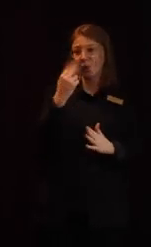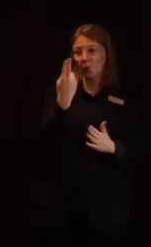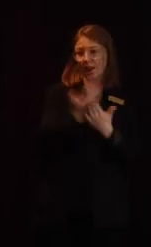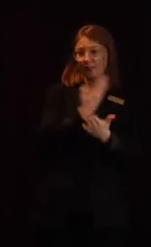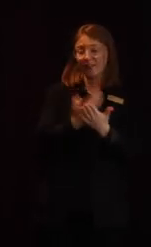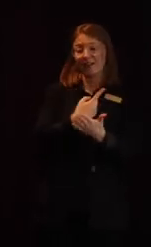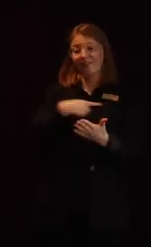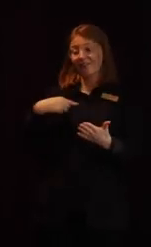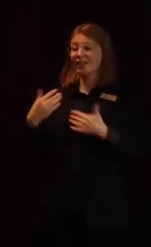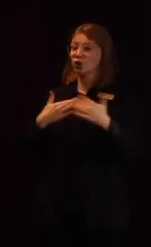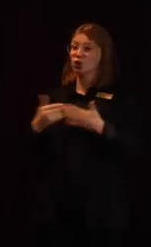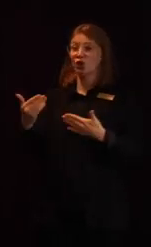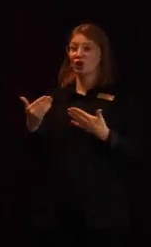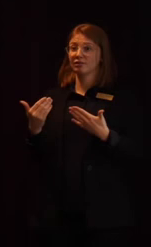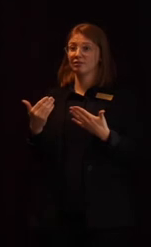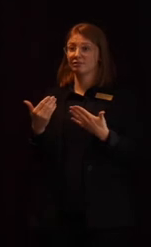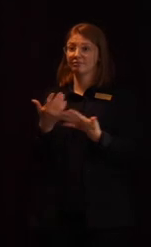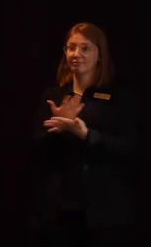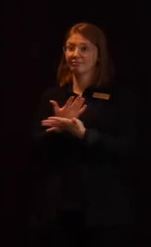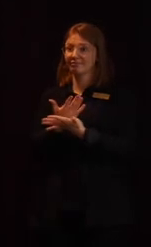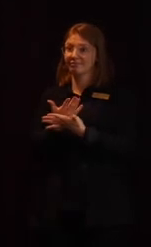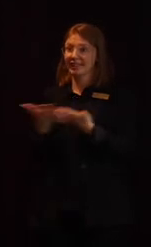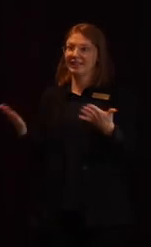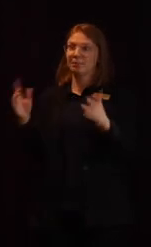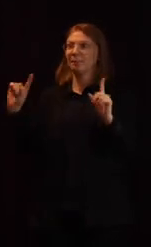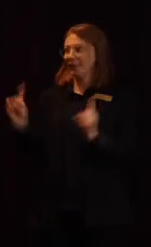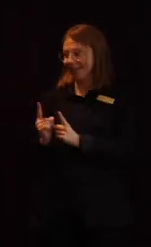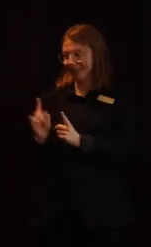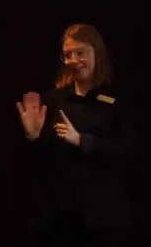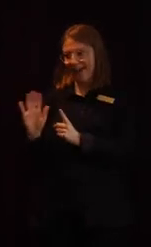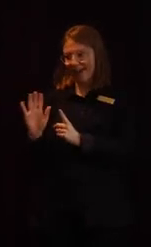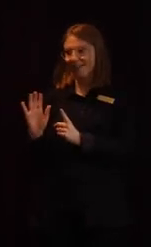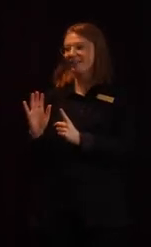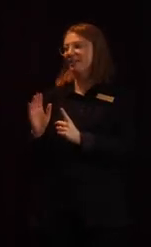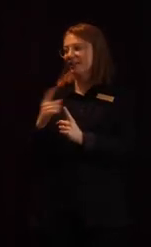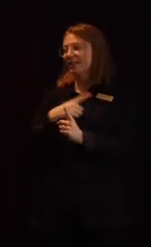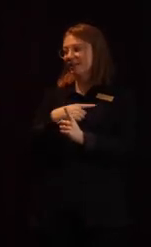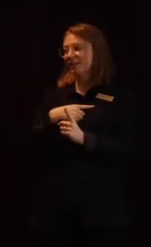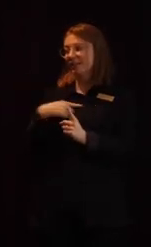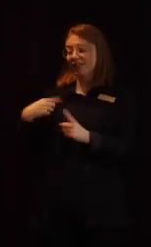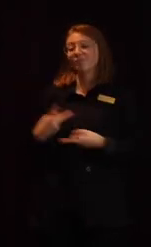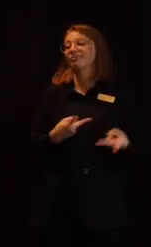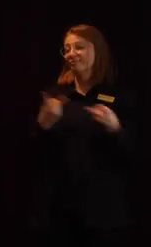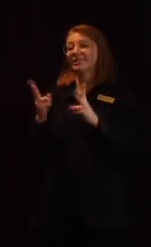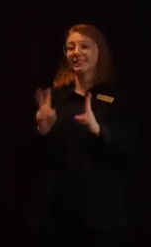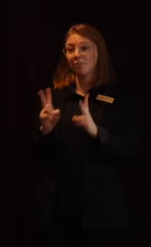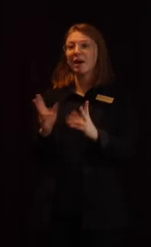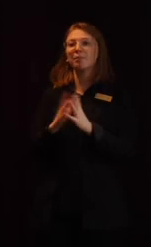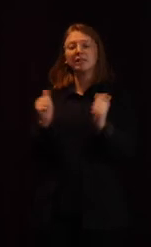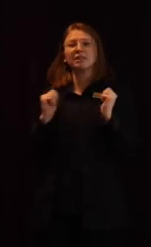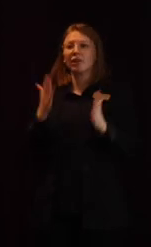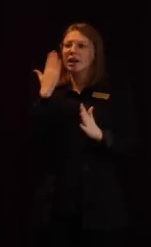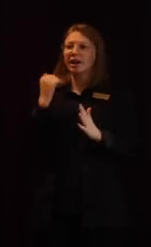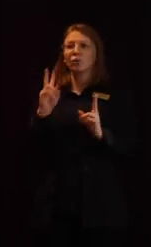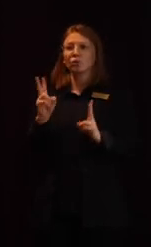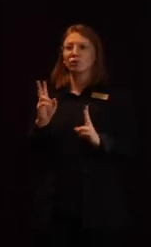diagnoser för att vi inte har en strategi. Men det betyder ju förstås inte att vi inte skulle kunna ha en strategi. Jag tror dock det är väldigt viktigt att vi